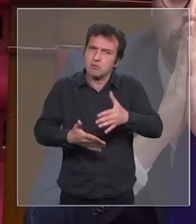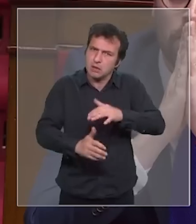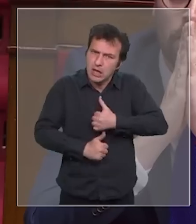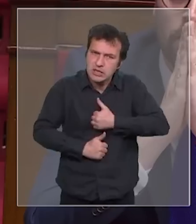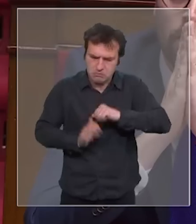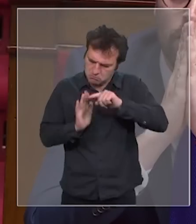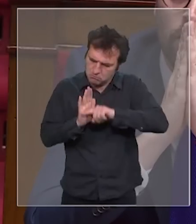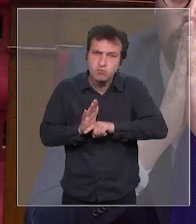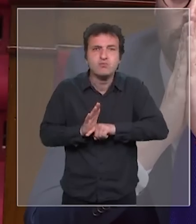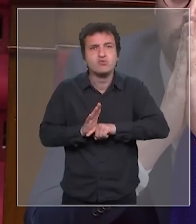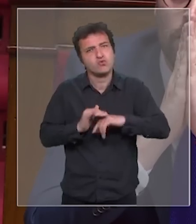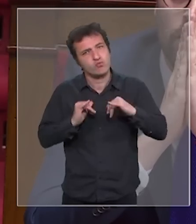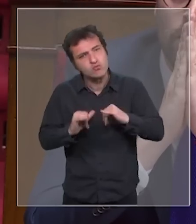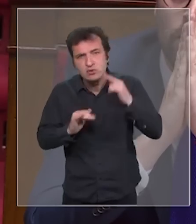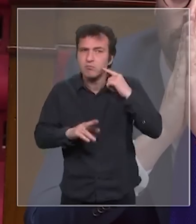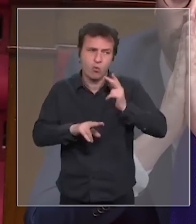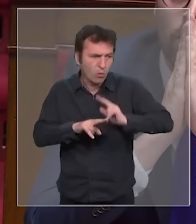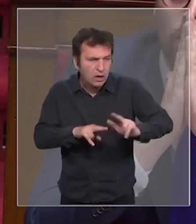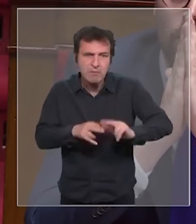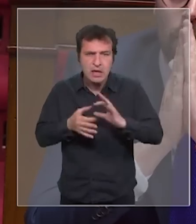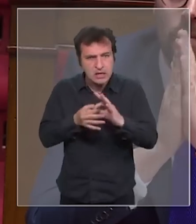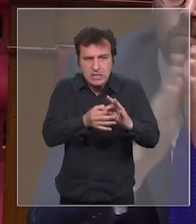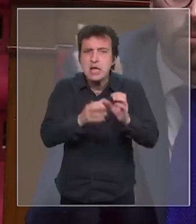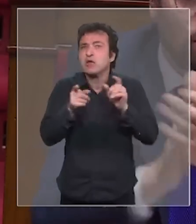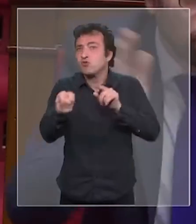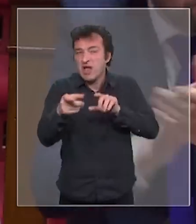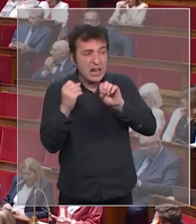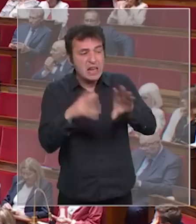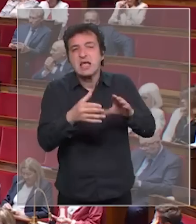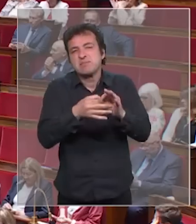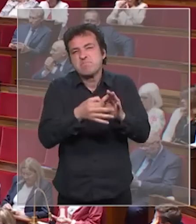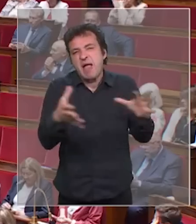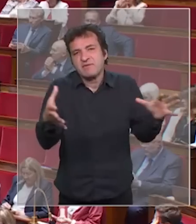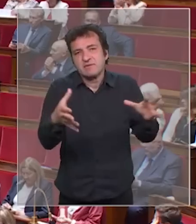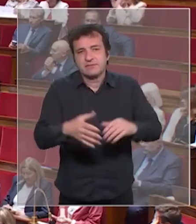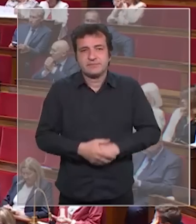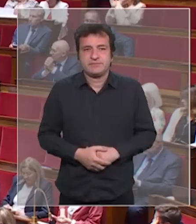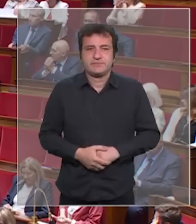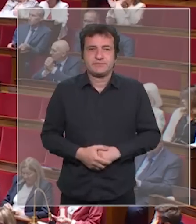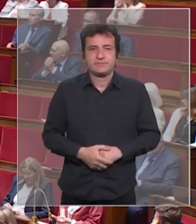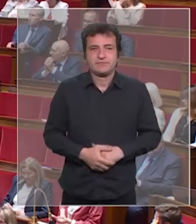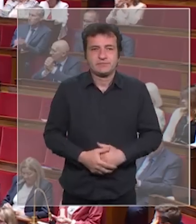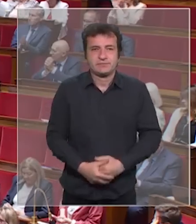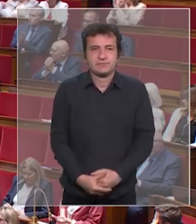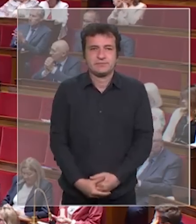réparer et recréer les liens Merci. Que vous avez laissés se désagréger? Merci beaucoup, Madame la Présidente.